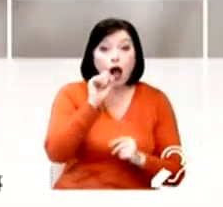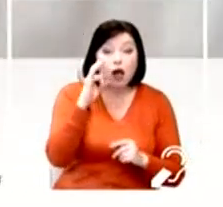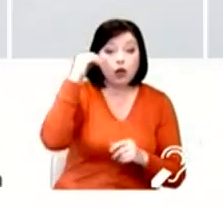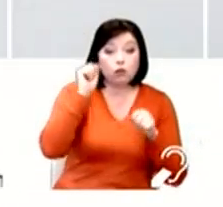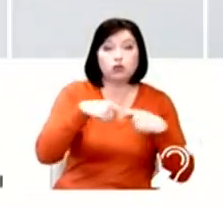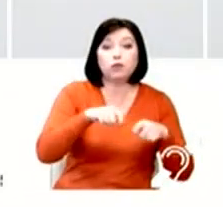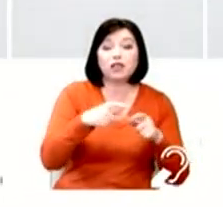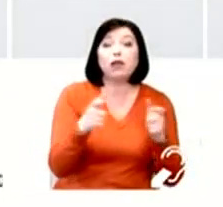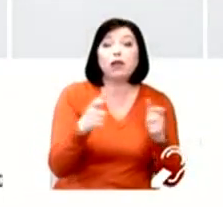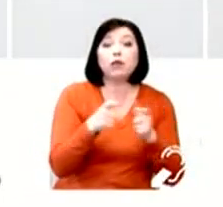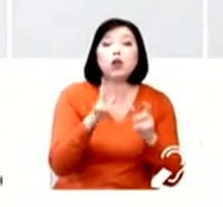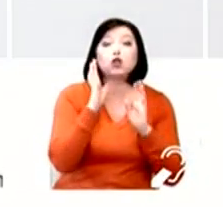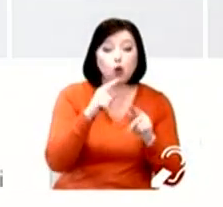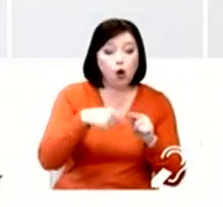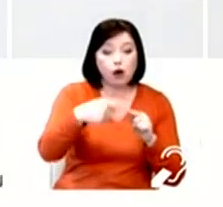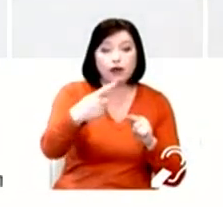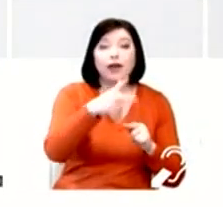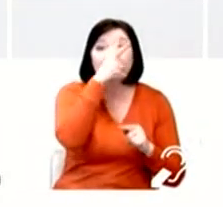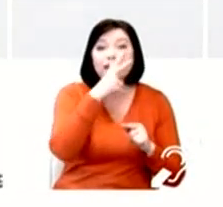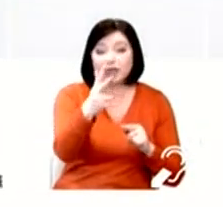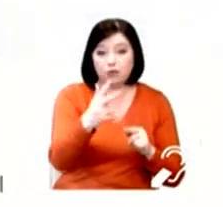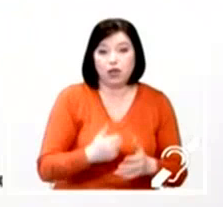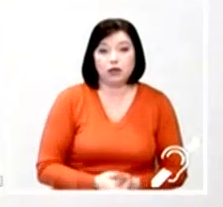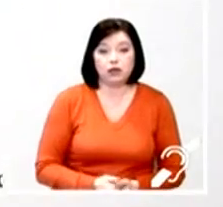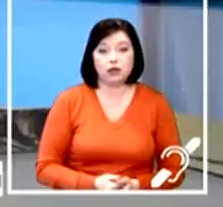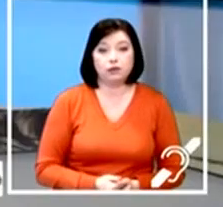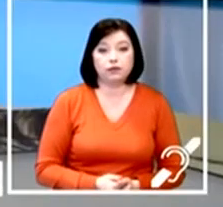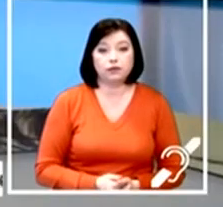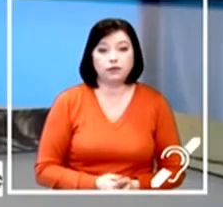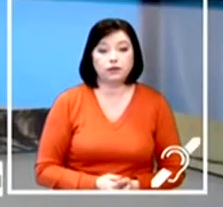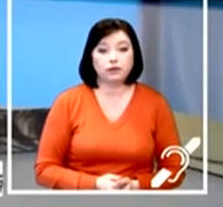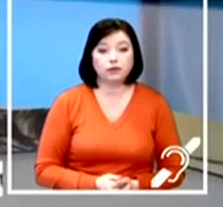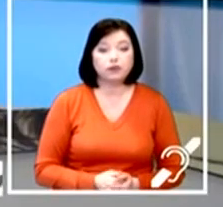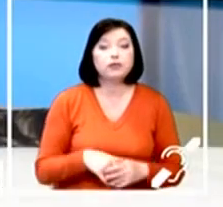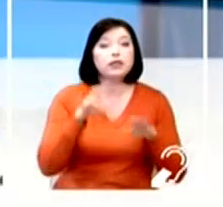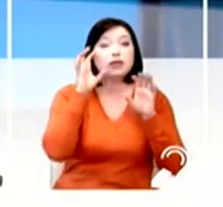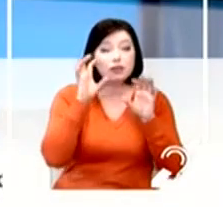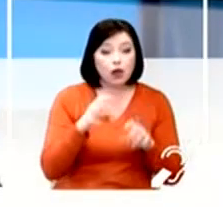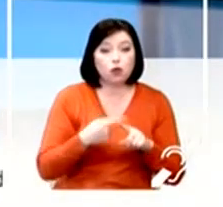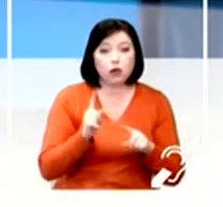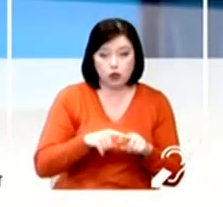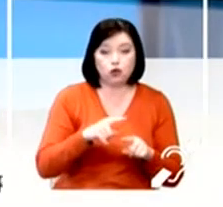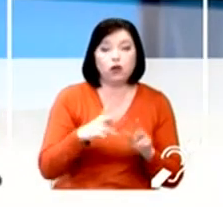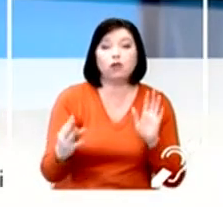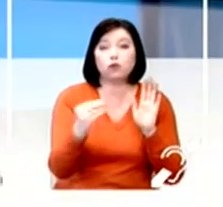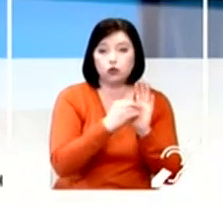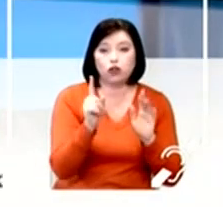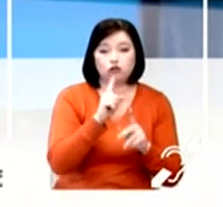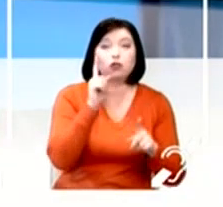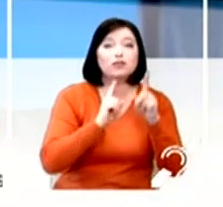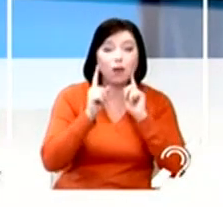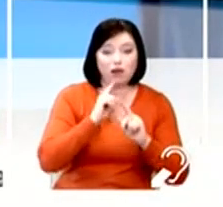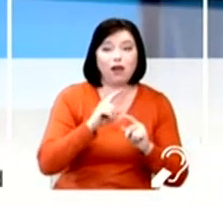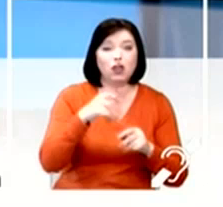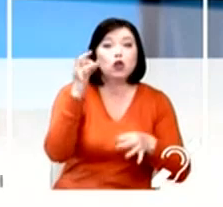Moldova va putea vinde bilete doar pentru următoarele 3 luni. Legea ce prevede că adunarea generală a